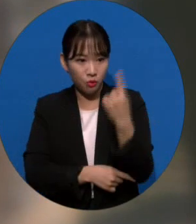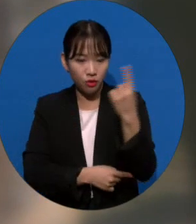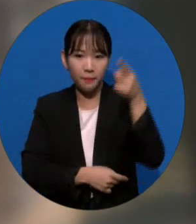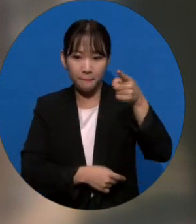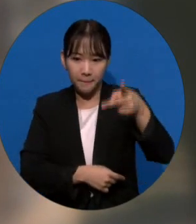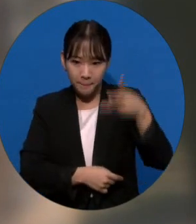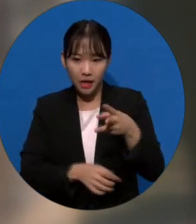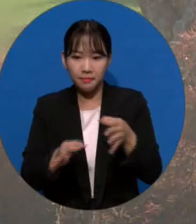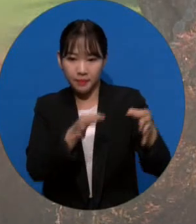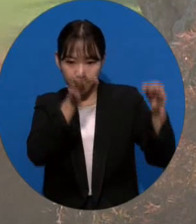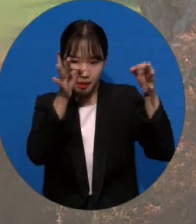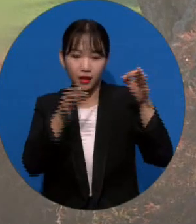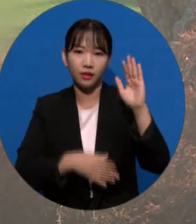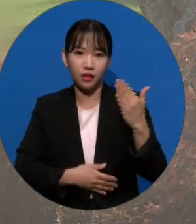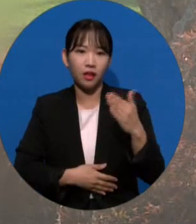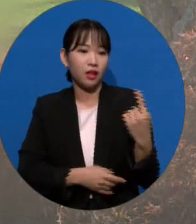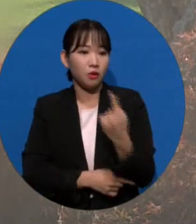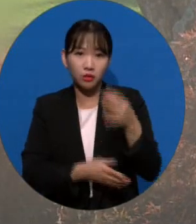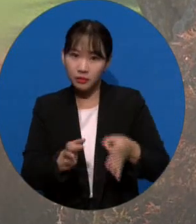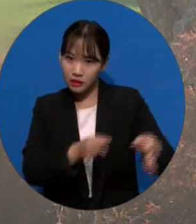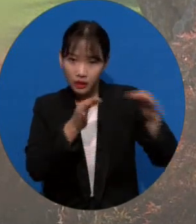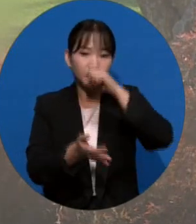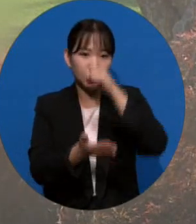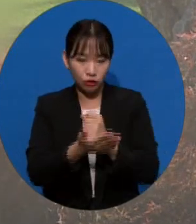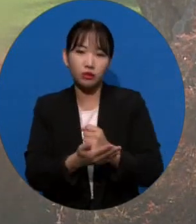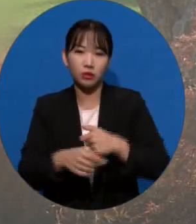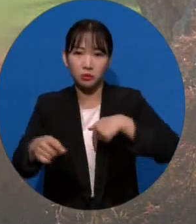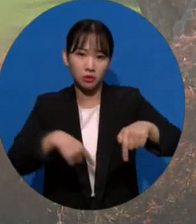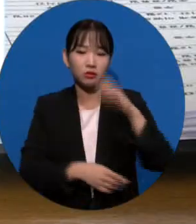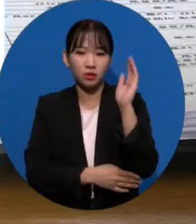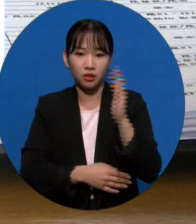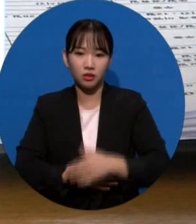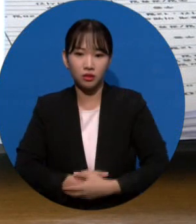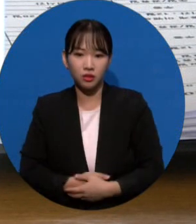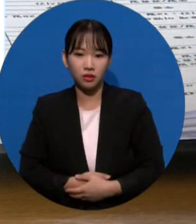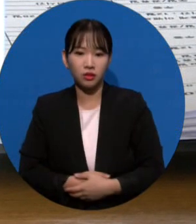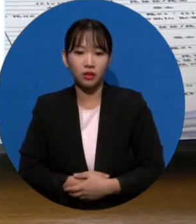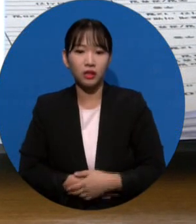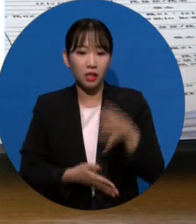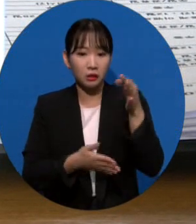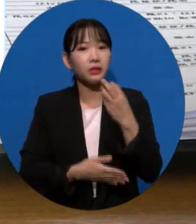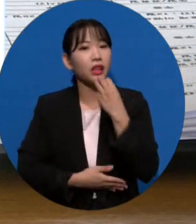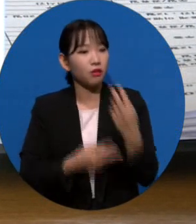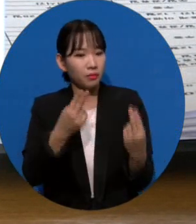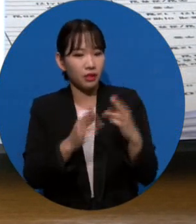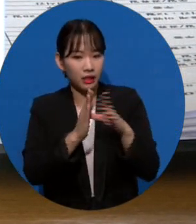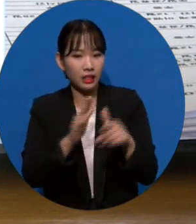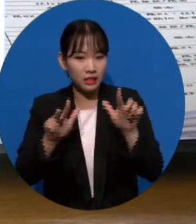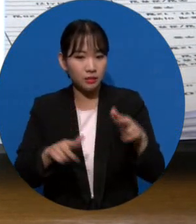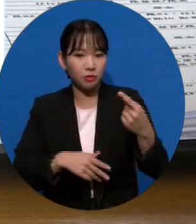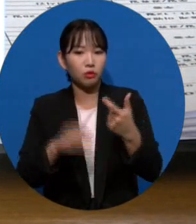3차례 인 상했습니다 요금 인상은 정당한 조치 라고 말합니다 강의 에게 수도권의 피해자 지금도